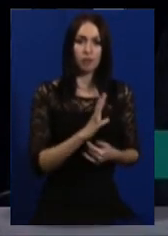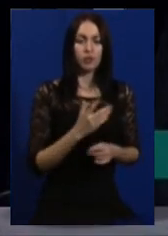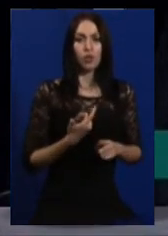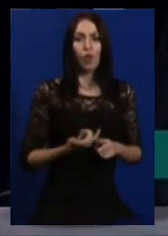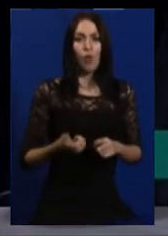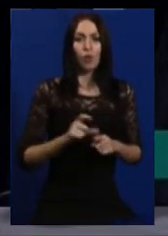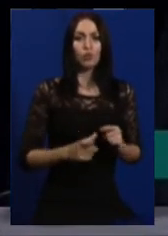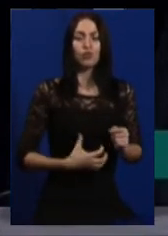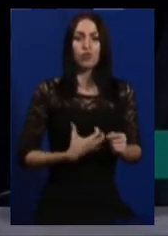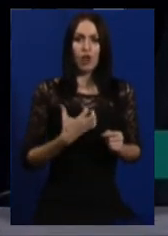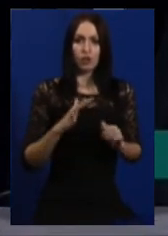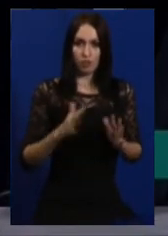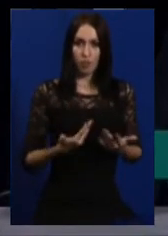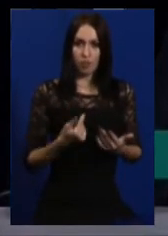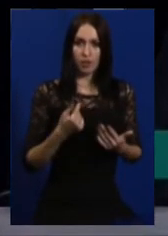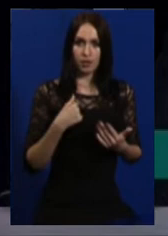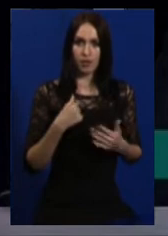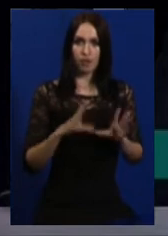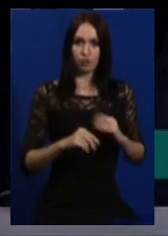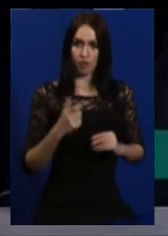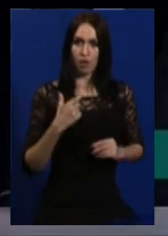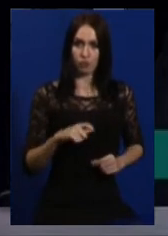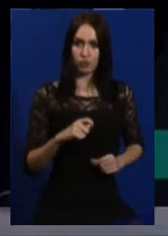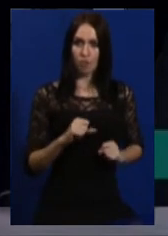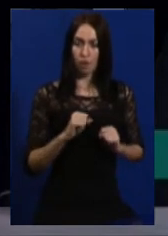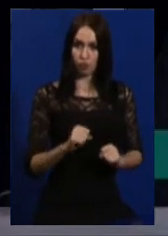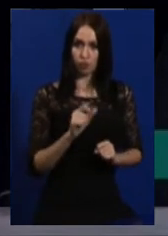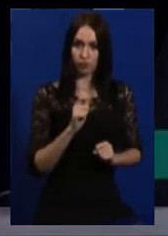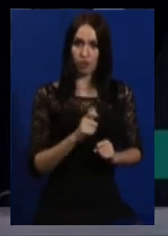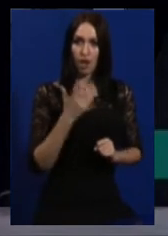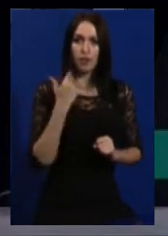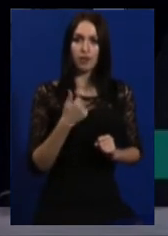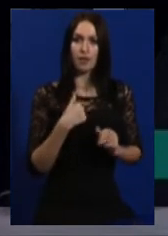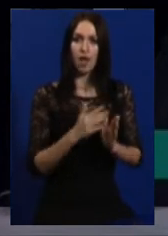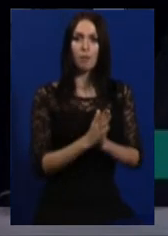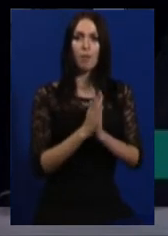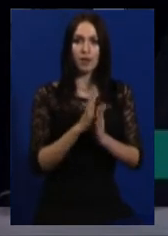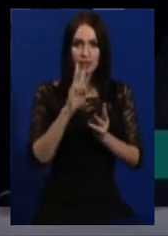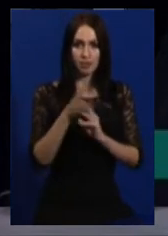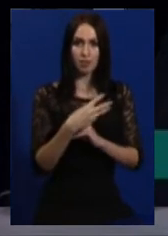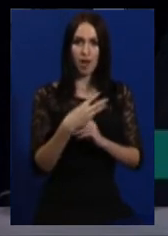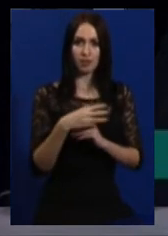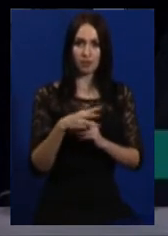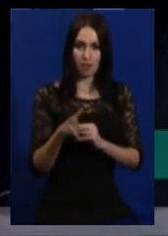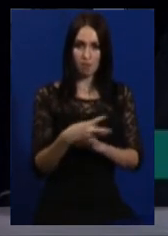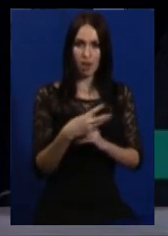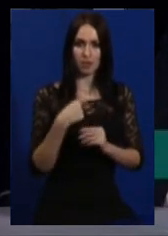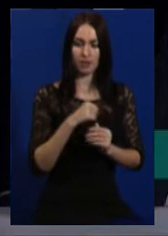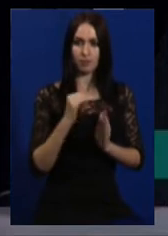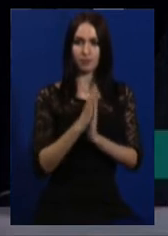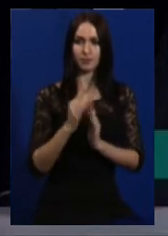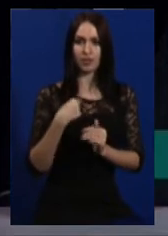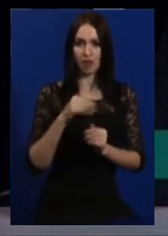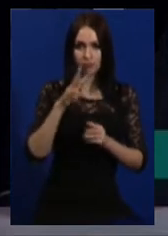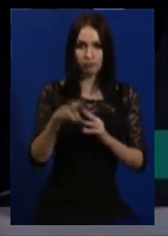страшный момент я считала себя таким мужественным человеком и когда она просила снимать операцию я думаю